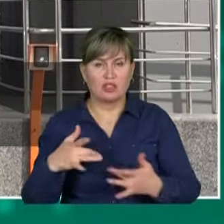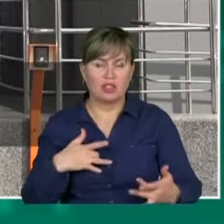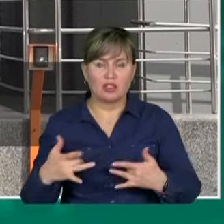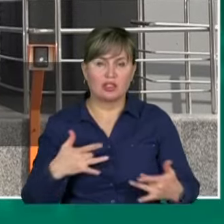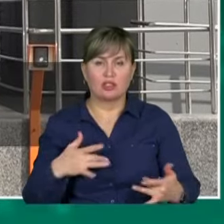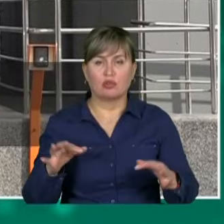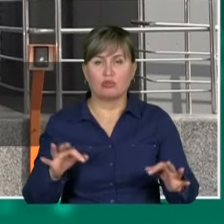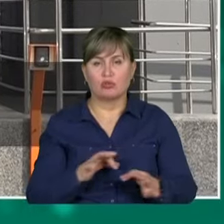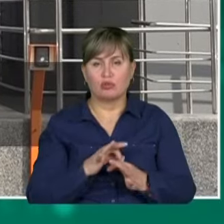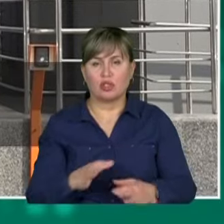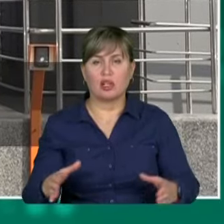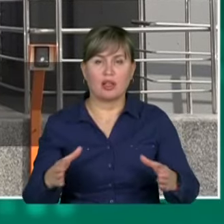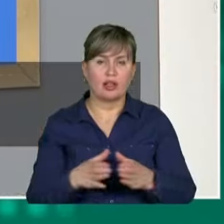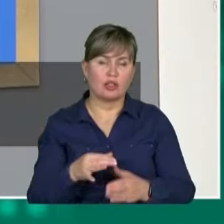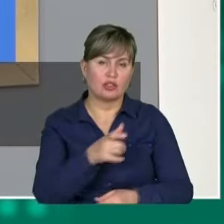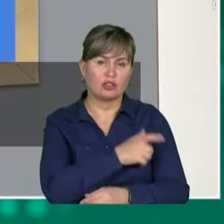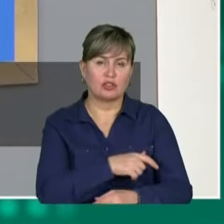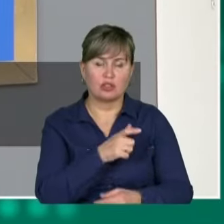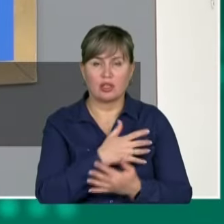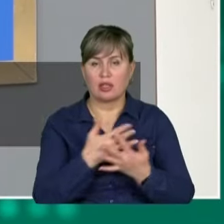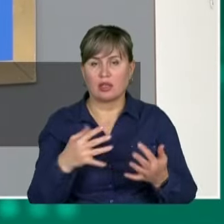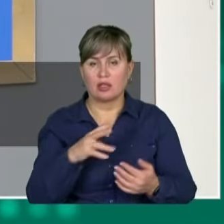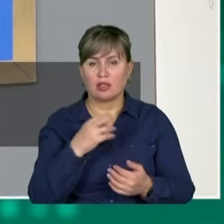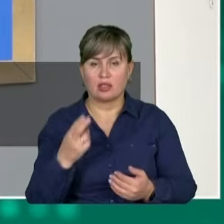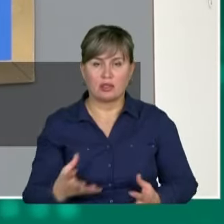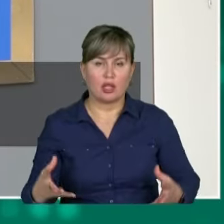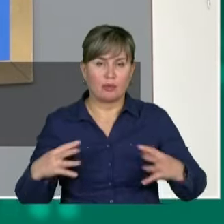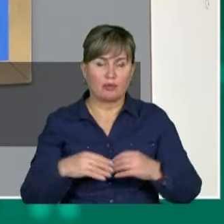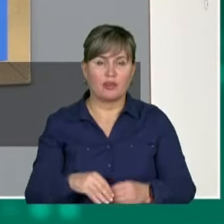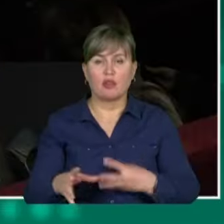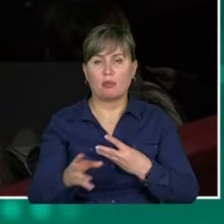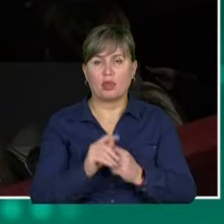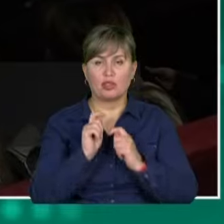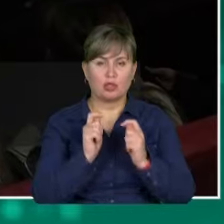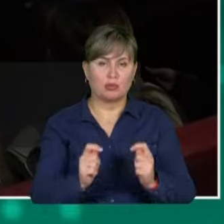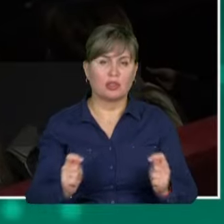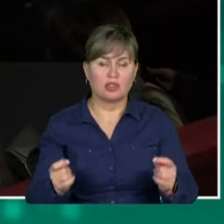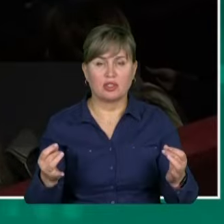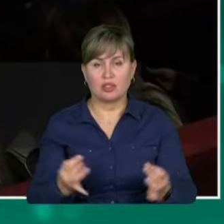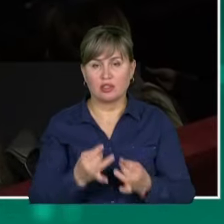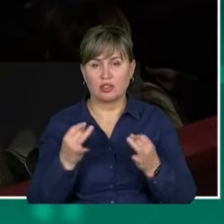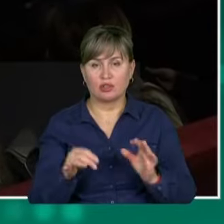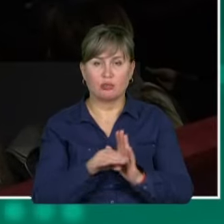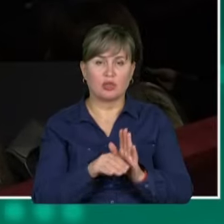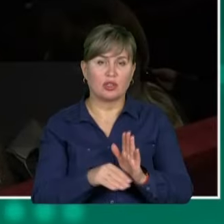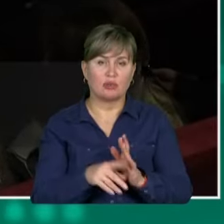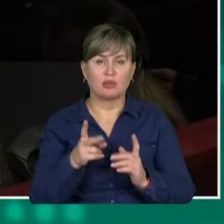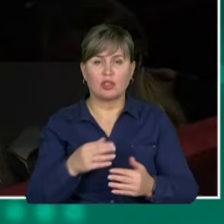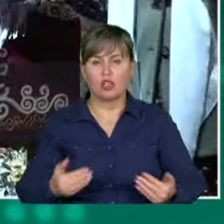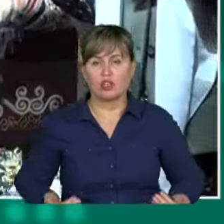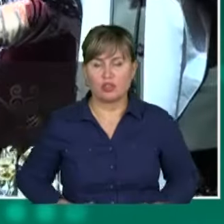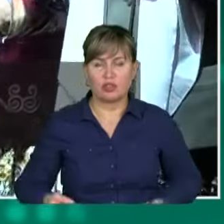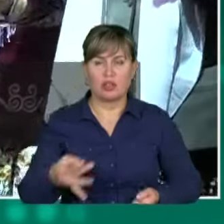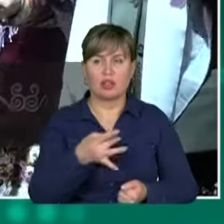театра, музыкальные ансамбли и члены этнокультурных объединений. Вместе они подарили насыщенную и интересную программу для жителей